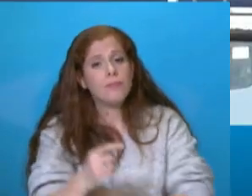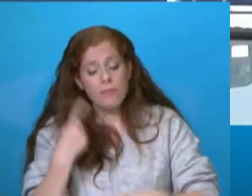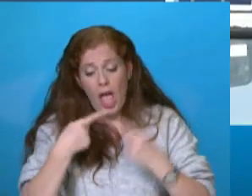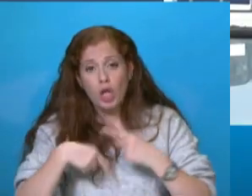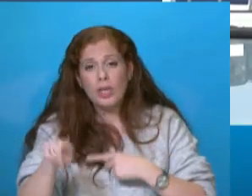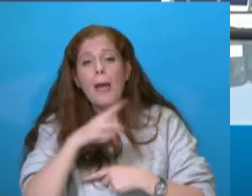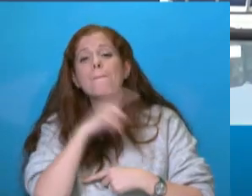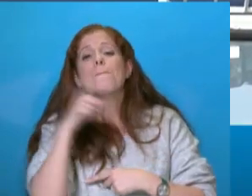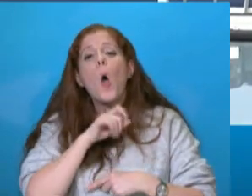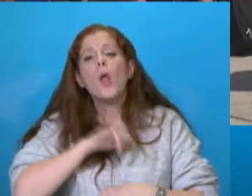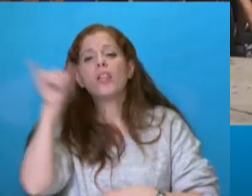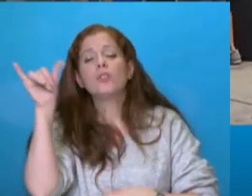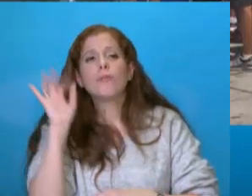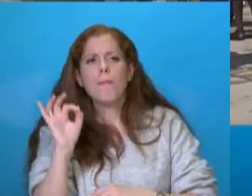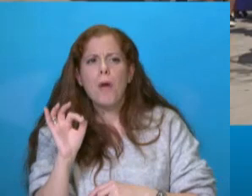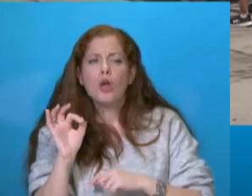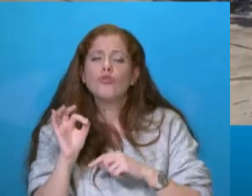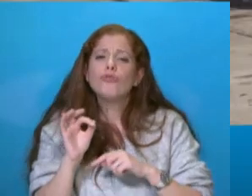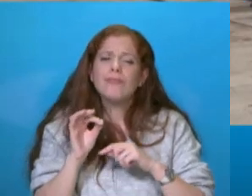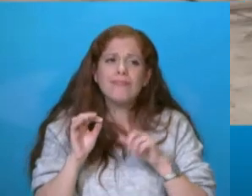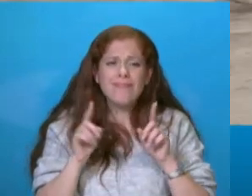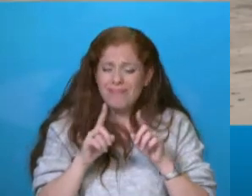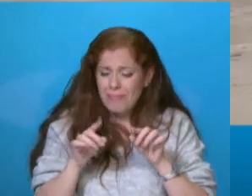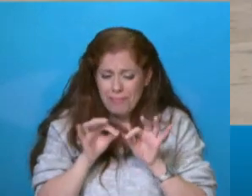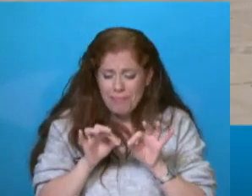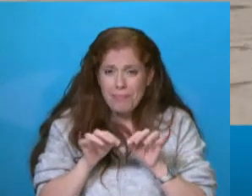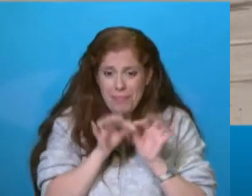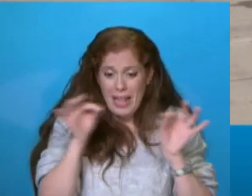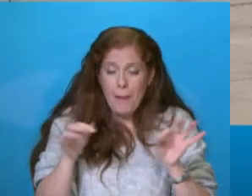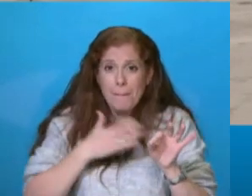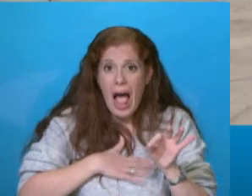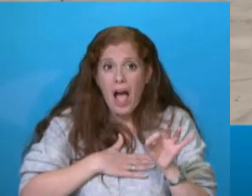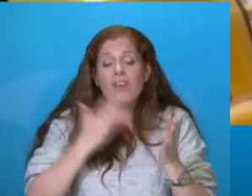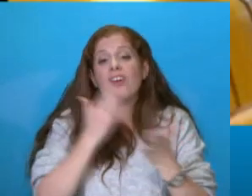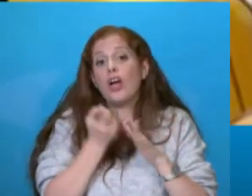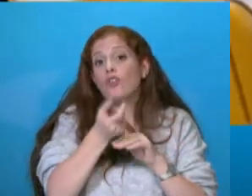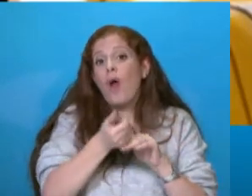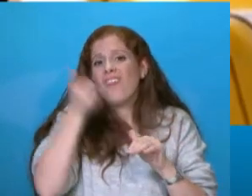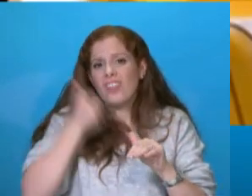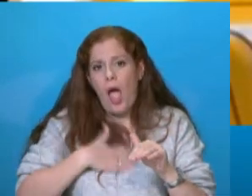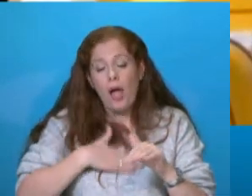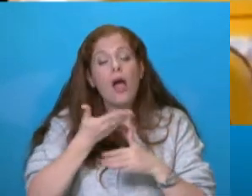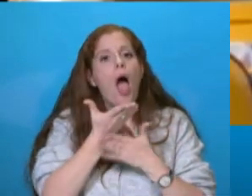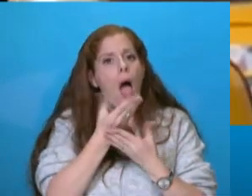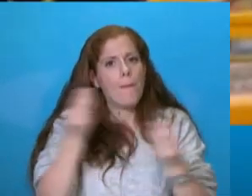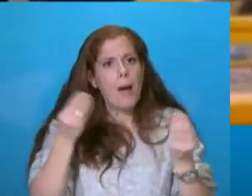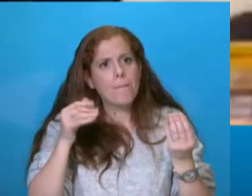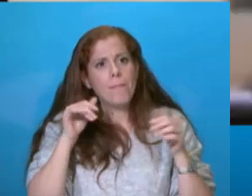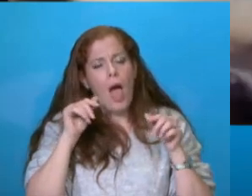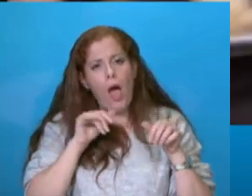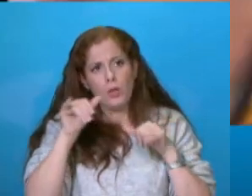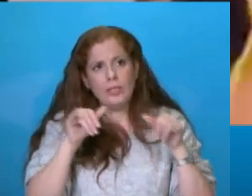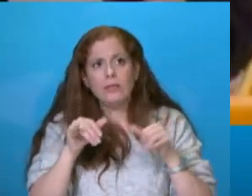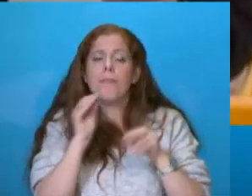במאות טיסות, ממש מיני רכבת אווירית שתצא בימי החג וכבר שבוע לפניו. חלק גדול מהנוסעים מרכיבים את